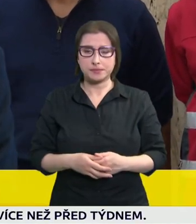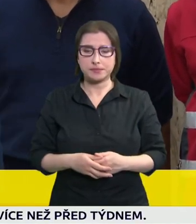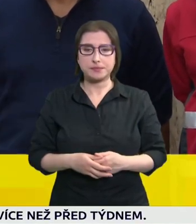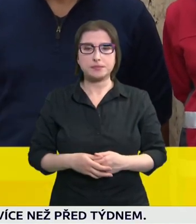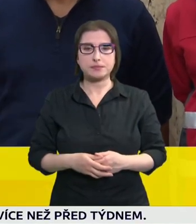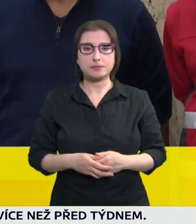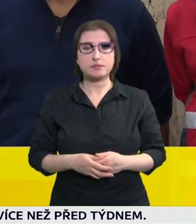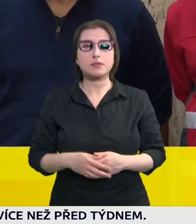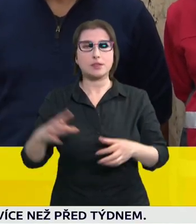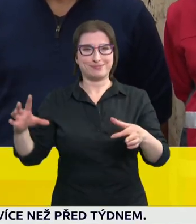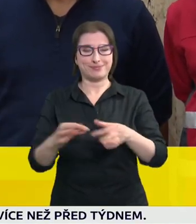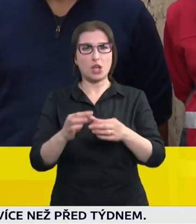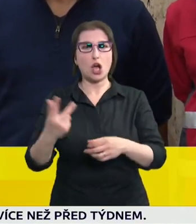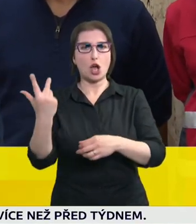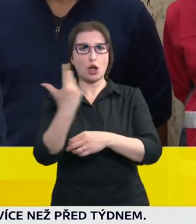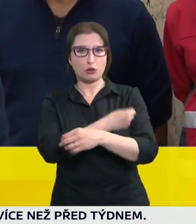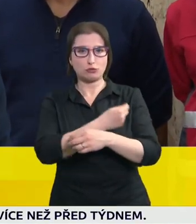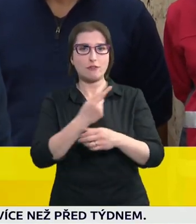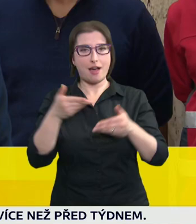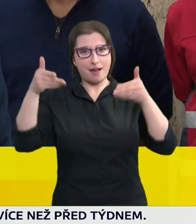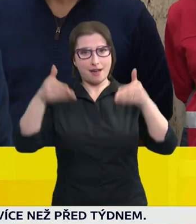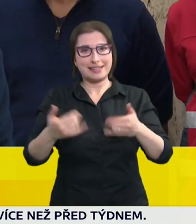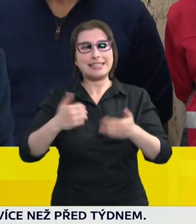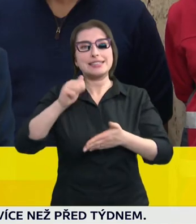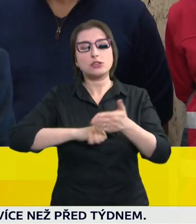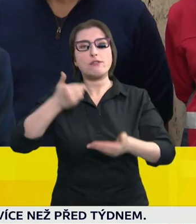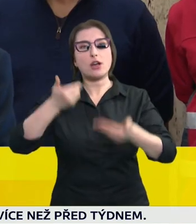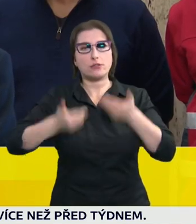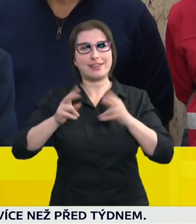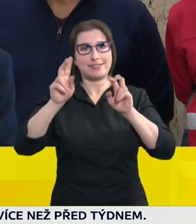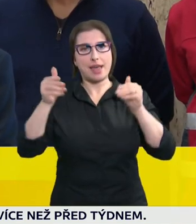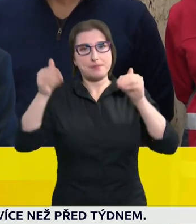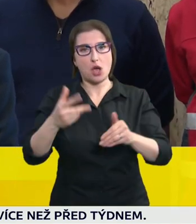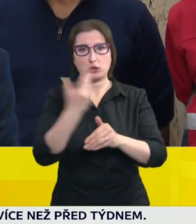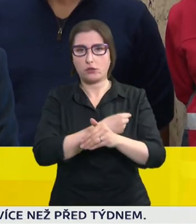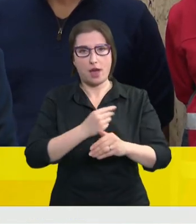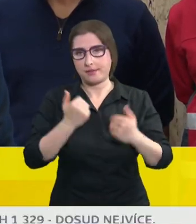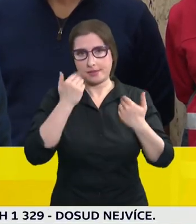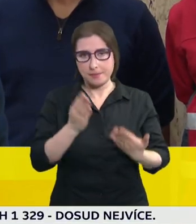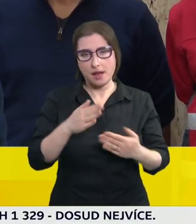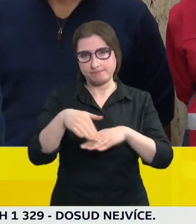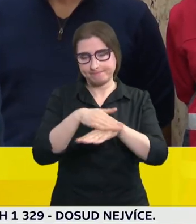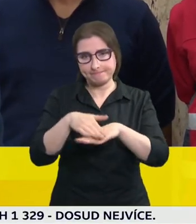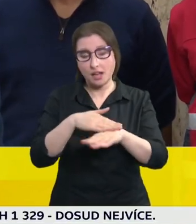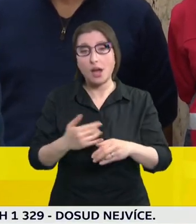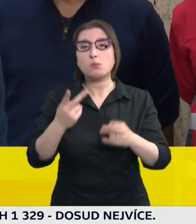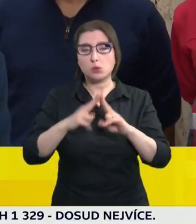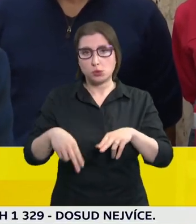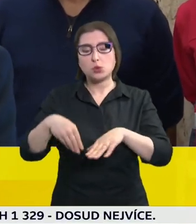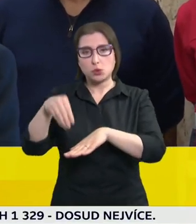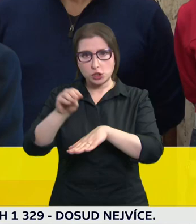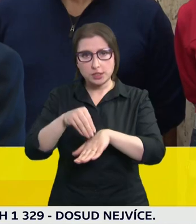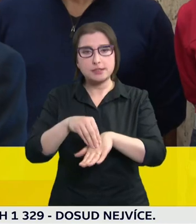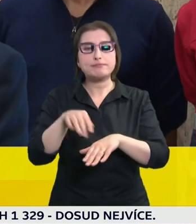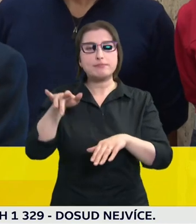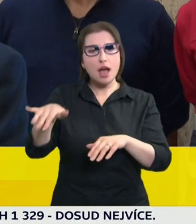Očkovací agenda není tématem dnešní tiskové konference. To, co mohu potvrdit, je to, že v tuto chvíli v Česku existuje